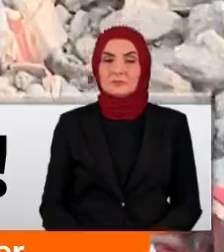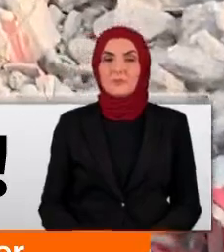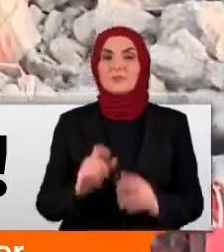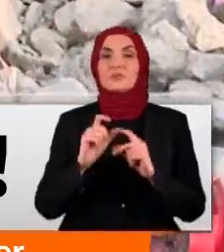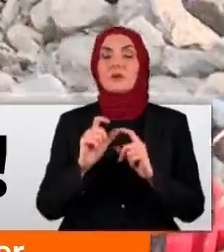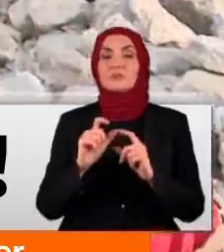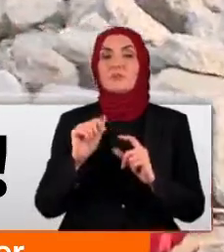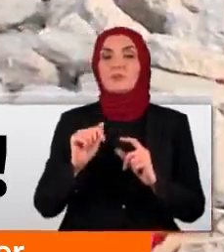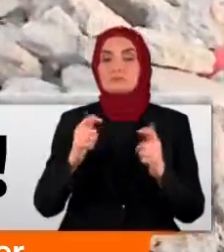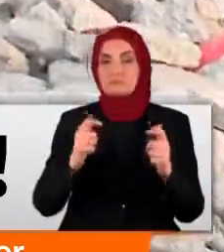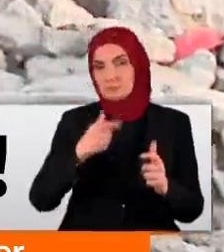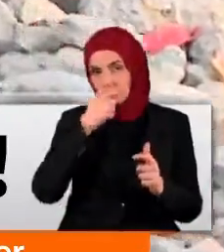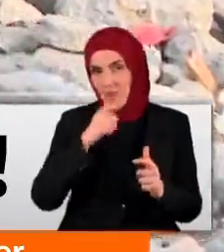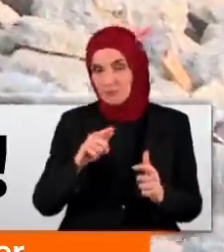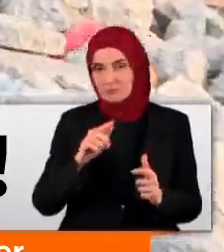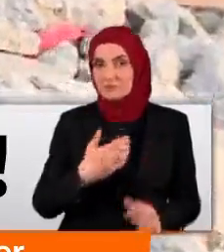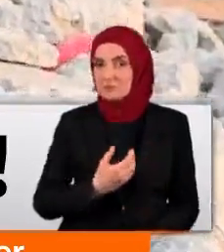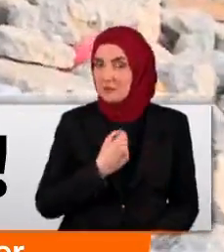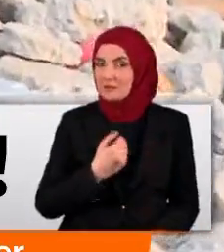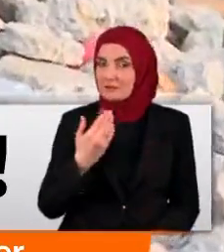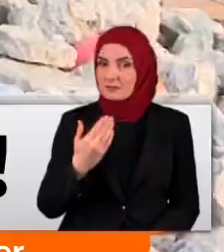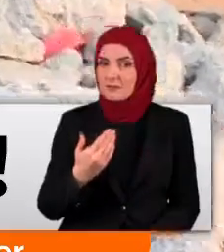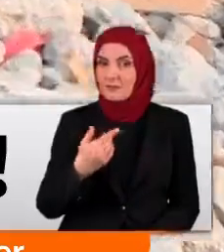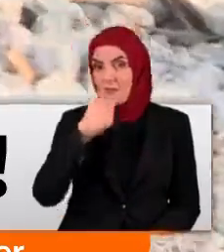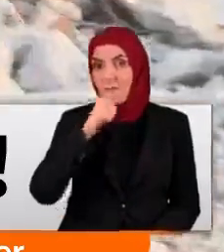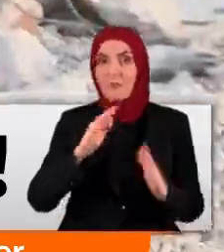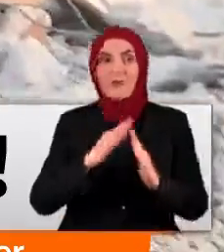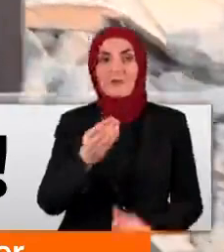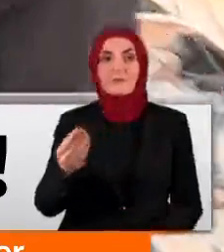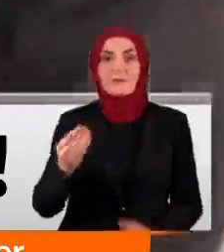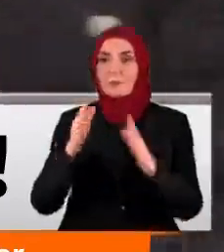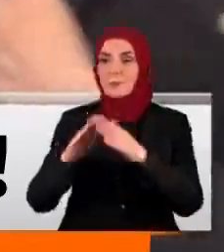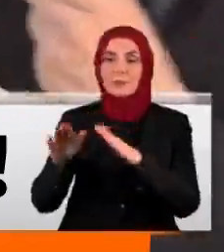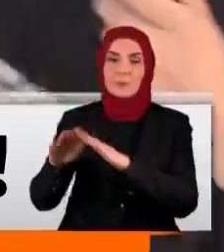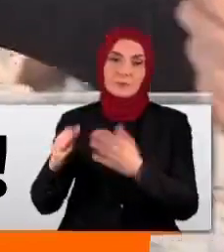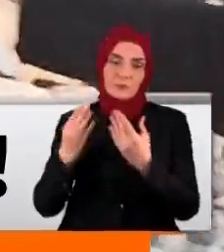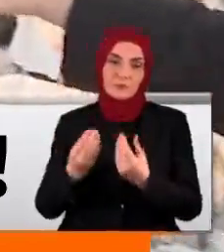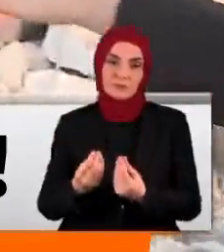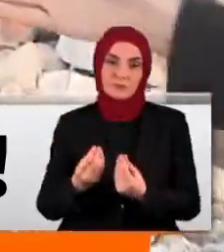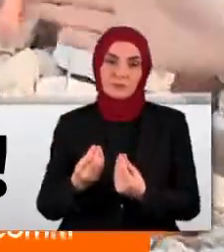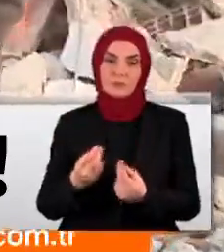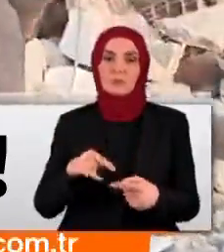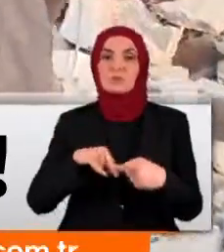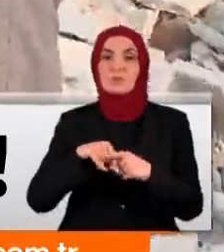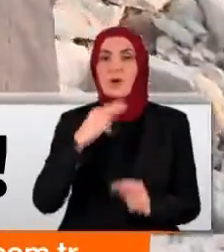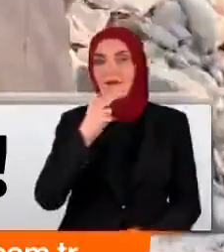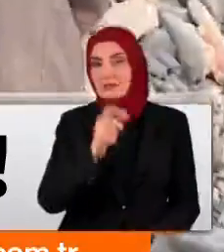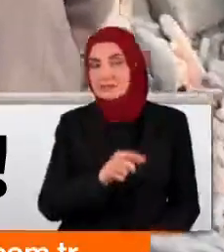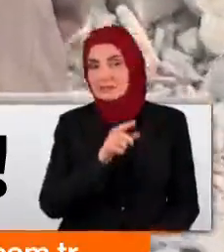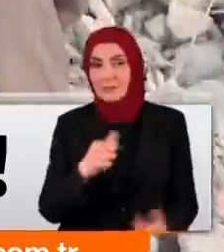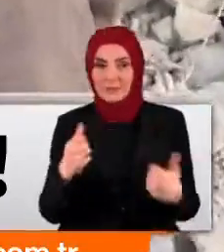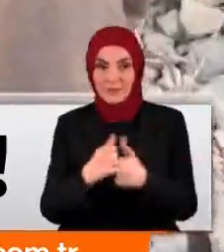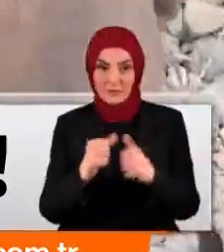Şatırhöyük köyünde maalesef evler, köy evleri yerle bir oldu. İşte Hüsna teyze de eşiyle birlikte canını